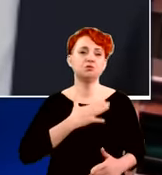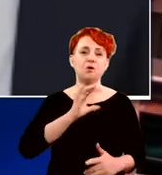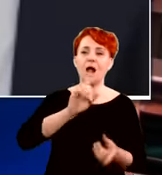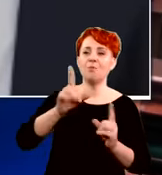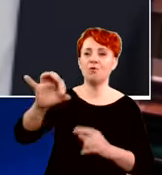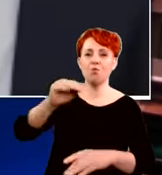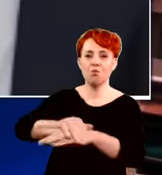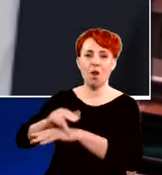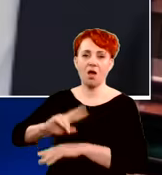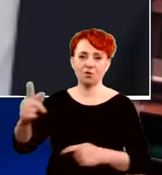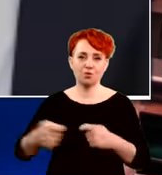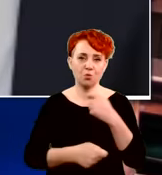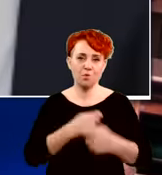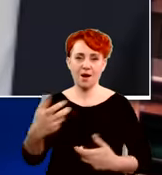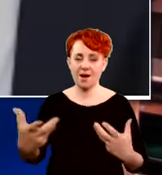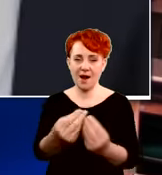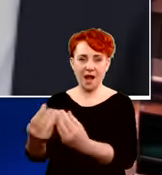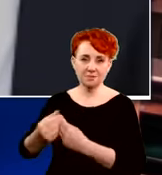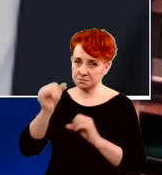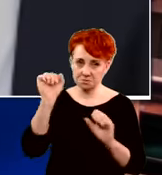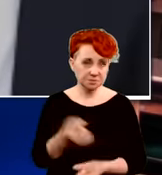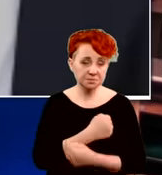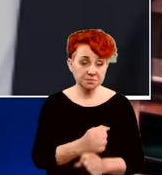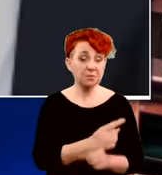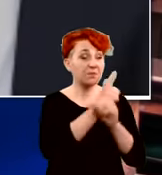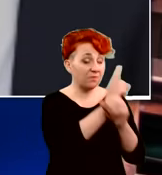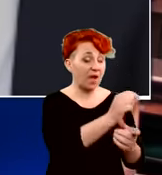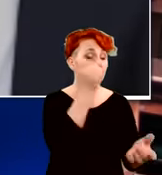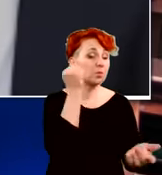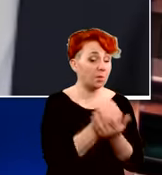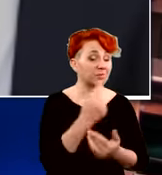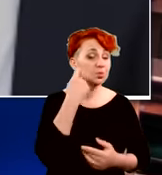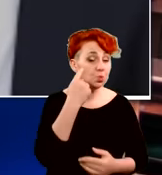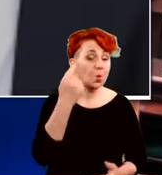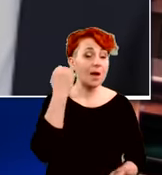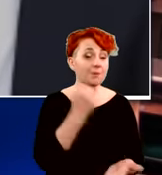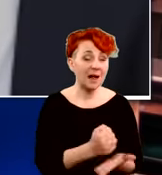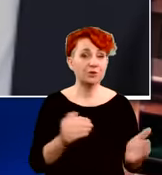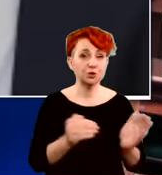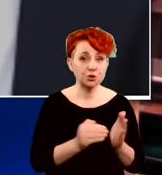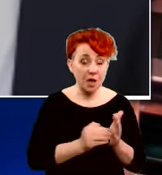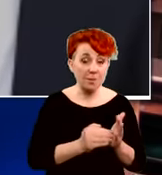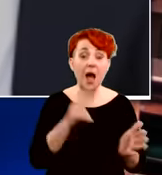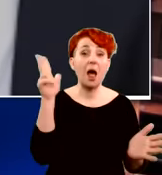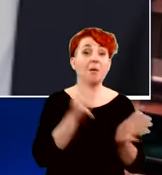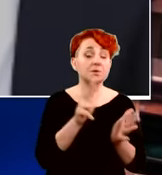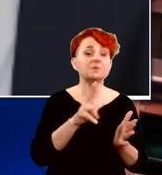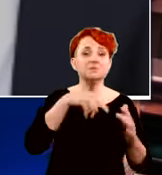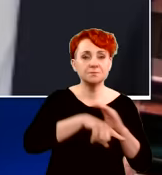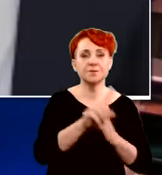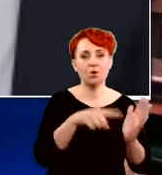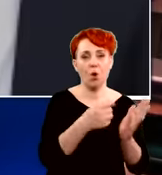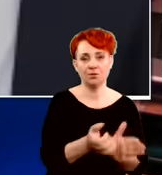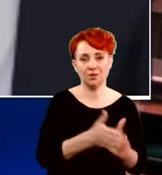dzisiaj współpracują, tylko musi poruszać się w ramach prawa państwa polskiego, które jest stanowione między innymi właśnie w konstytucji, którą prawdopodobnie właśnie